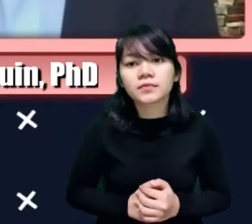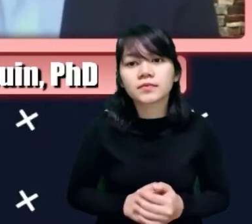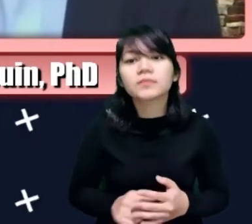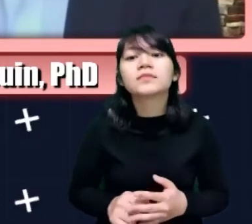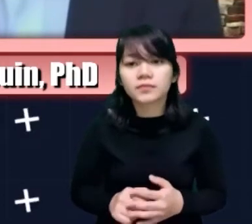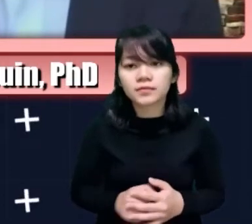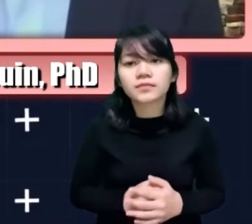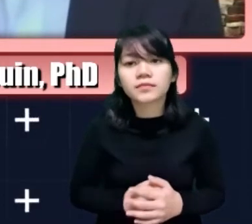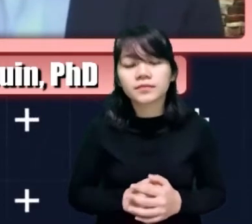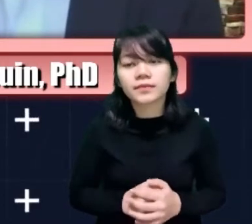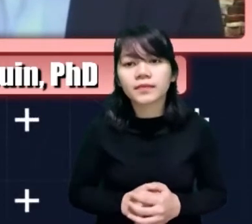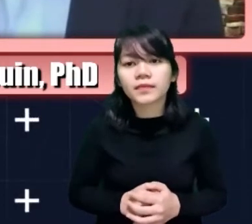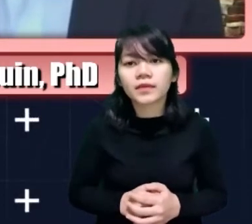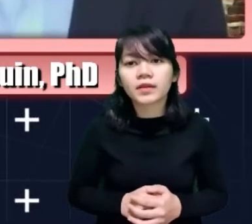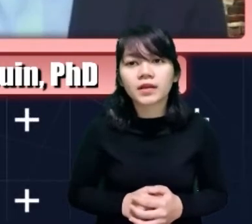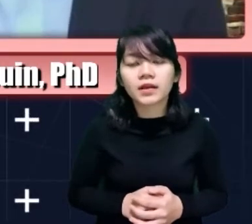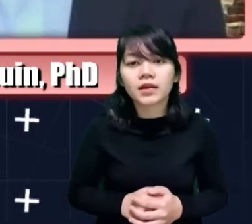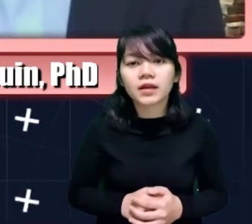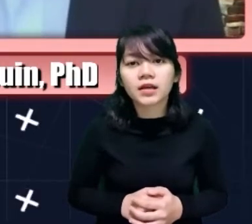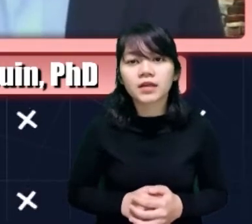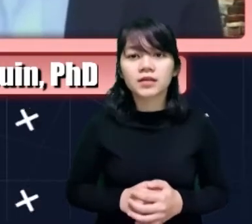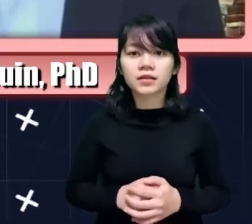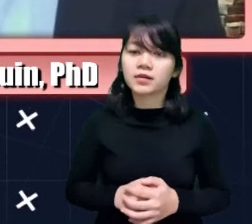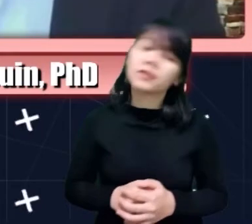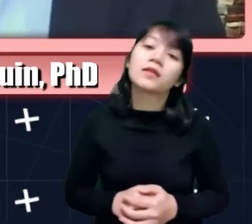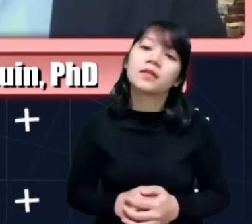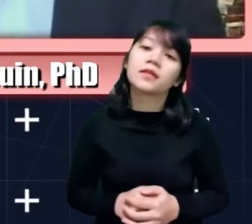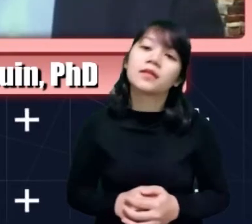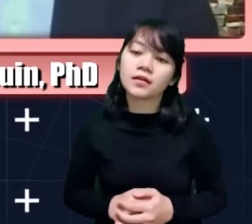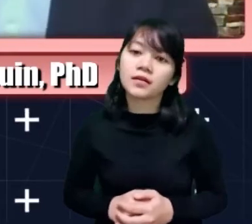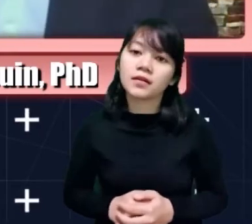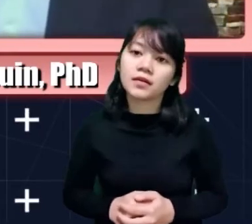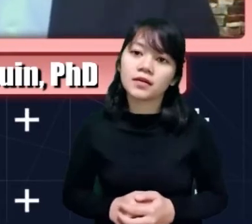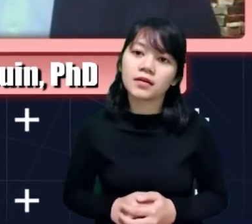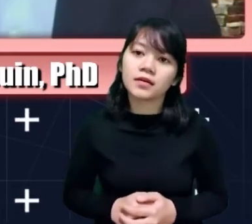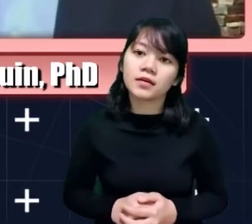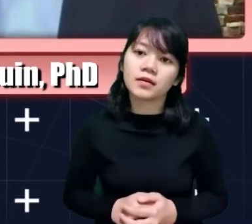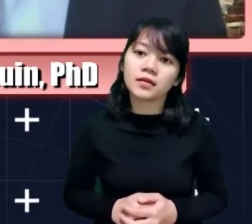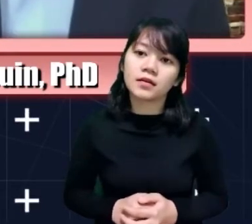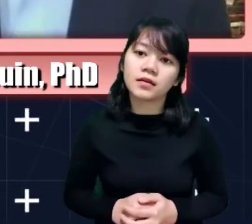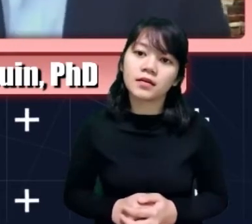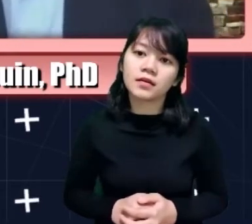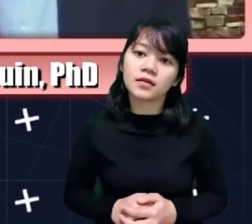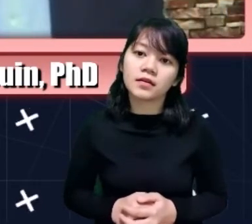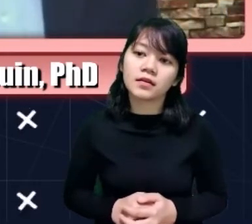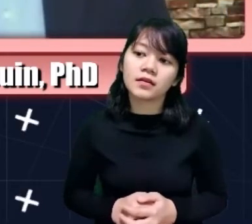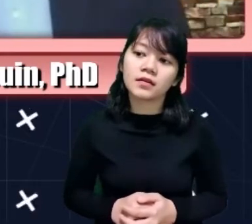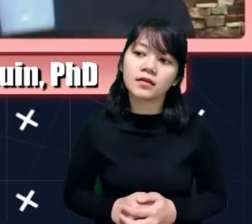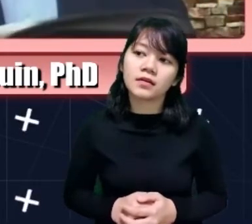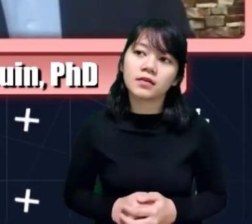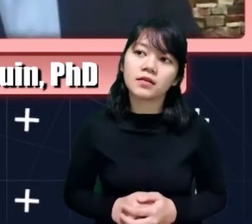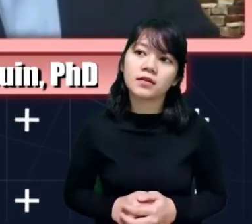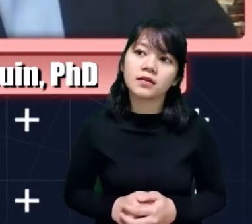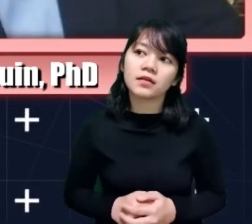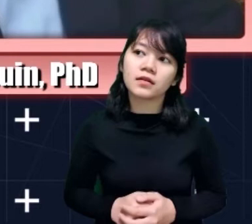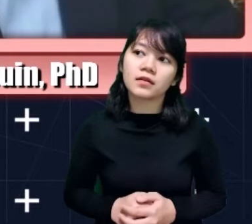Saya buka dulu, saya sebutkan dulu dia punya pasal ya. Karena saya juga belum ketemu. Nanti saya sebutkan ayatnya, saudara ketemu duluan.